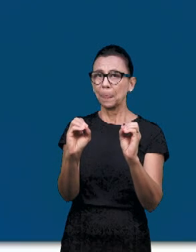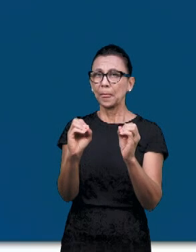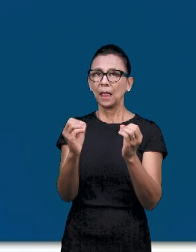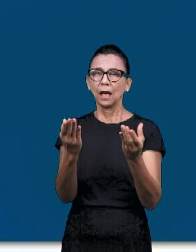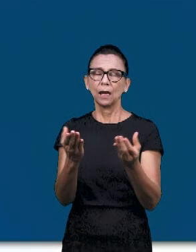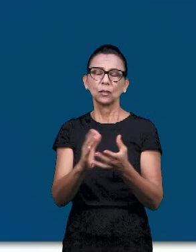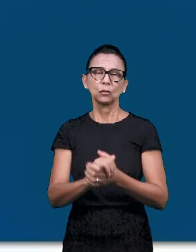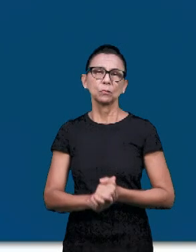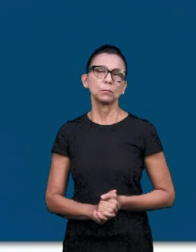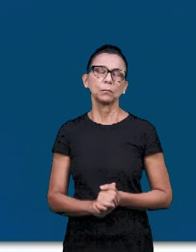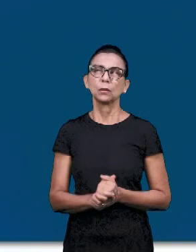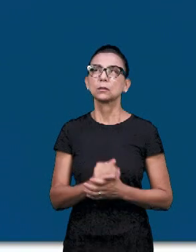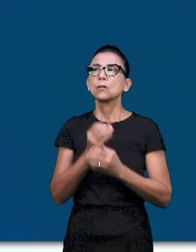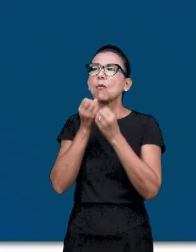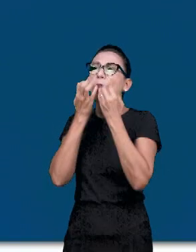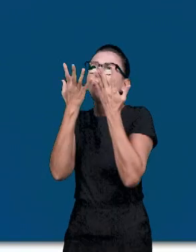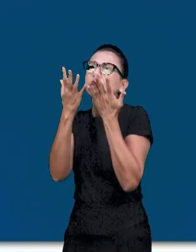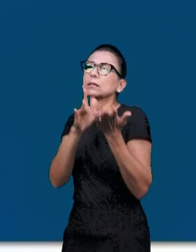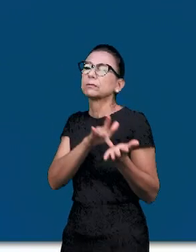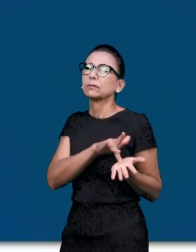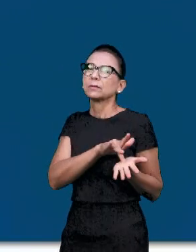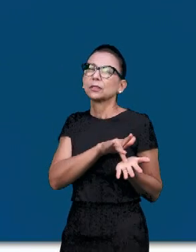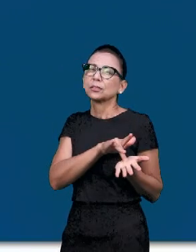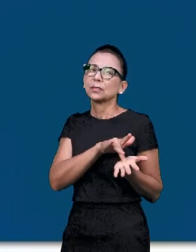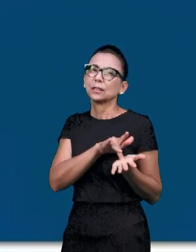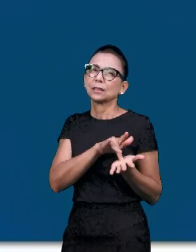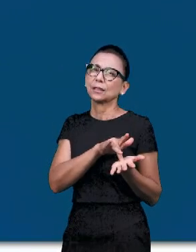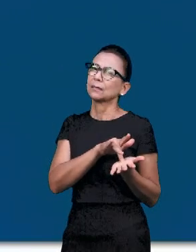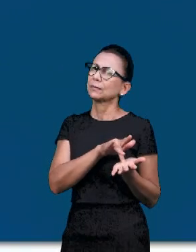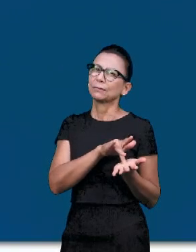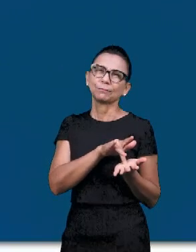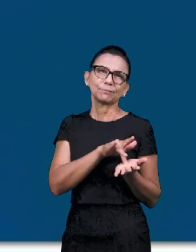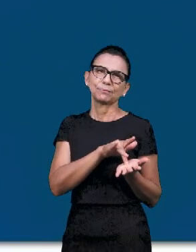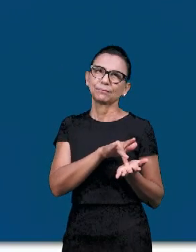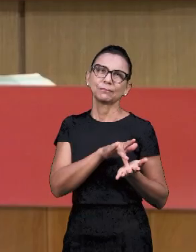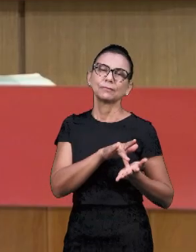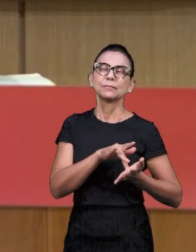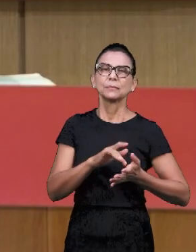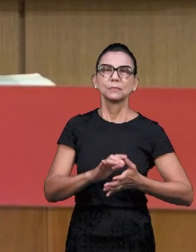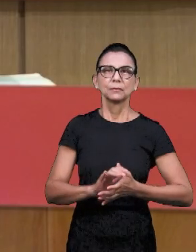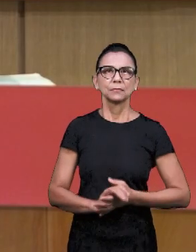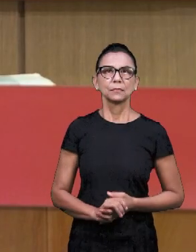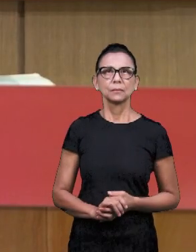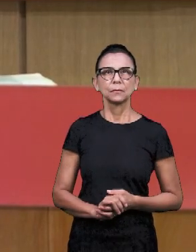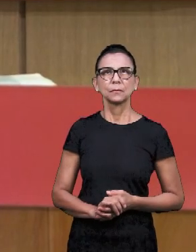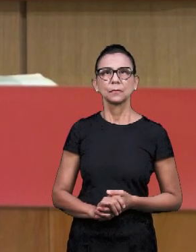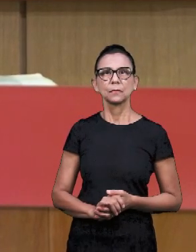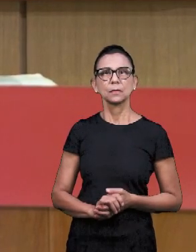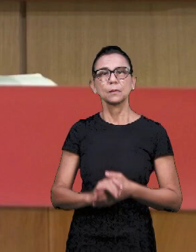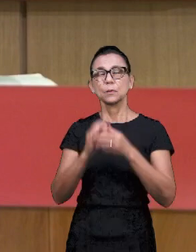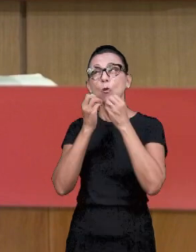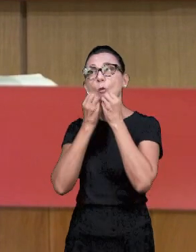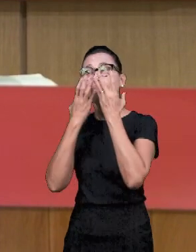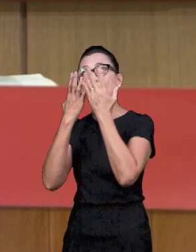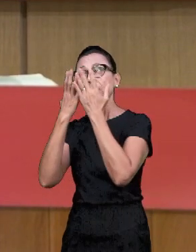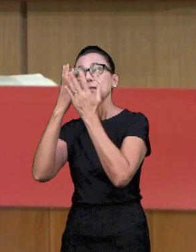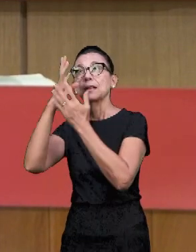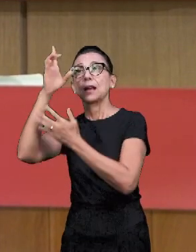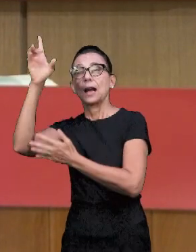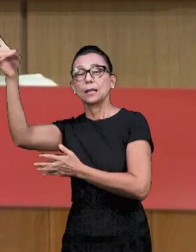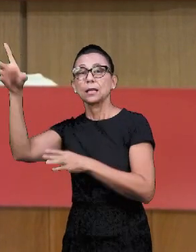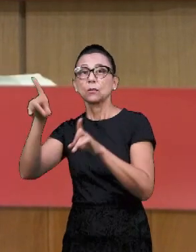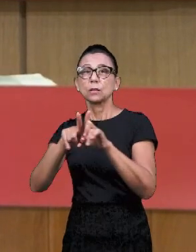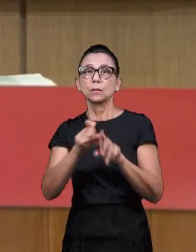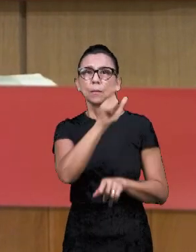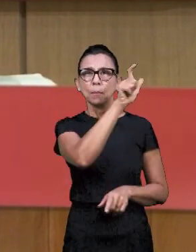должны исповедовать каждый грех. Иногда мы должны исповедаться Богу. И нужно исповедаться брату или